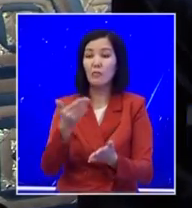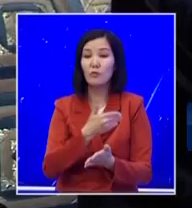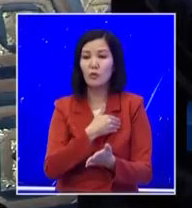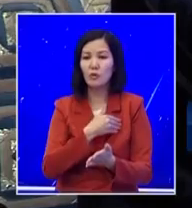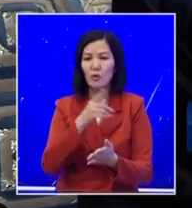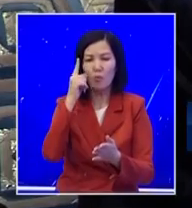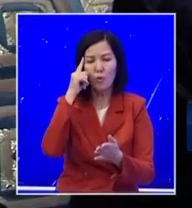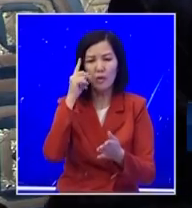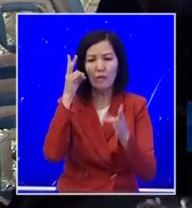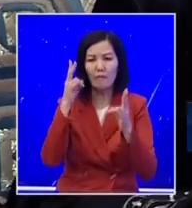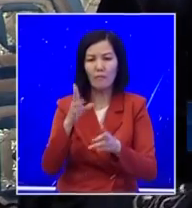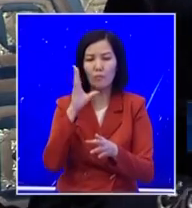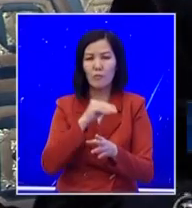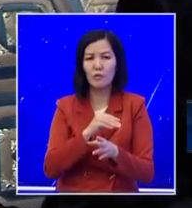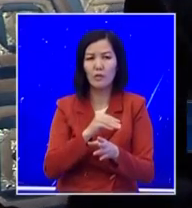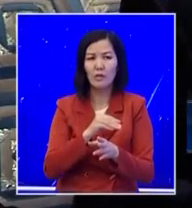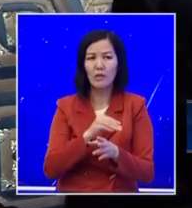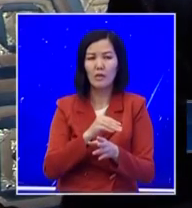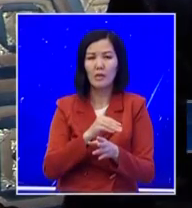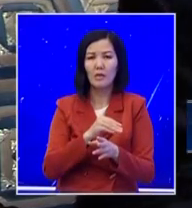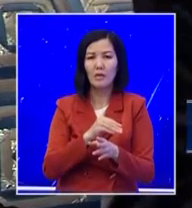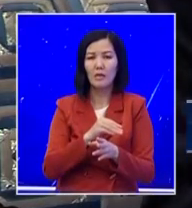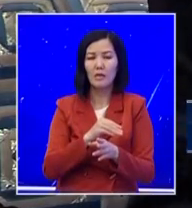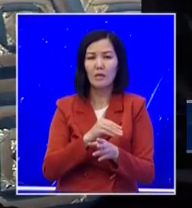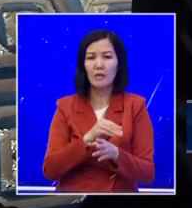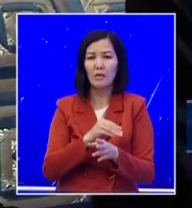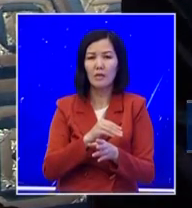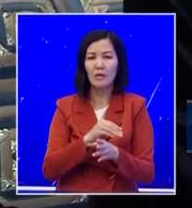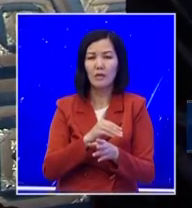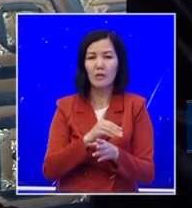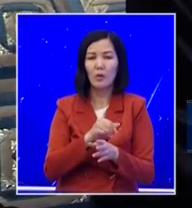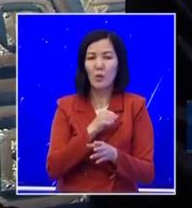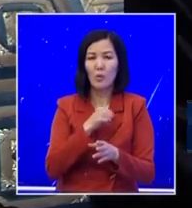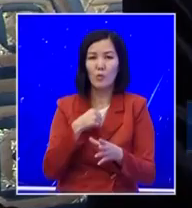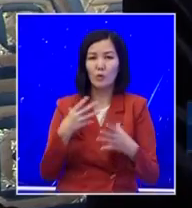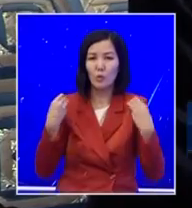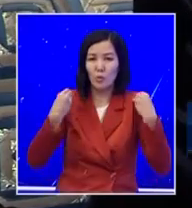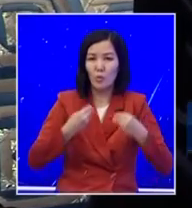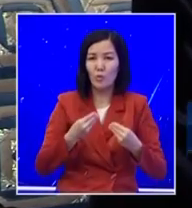мертігіп қалам ба дейді де, ішігін жерге тастап, соның үстіне қарап түседі.